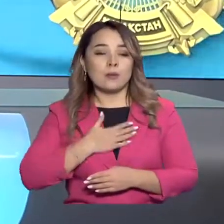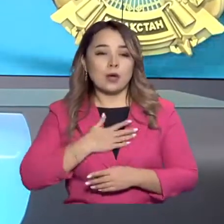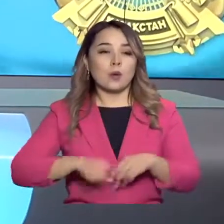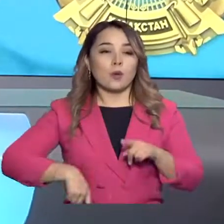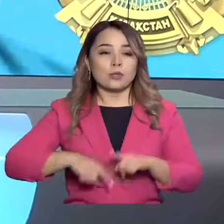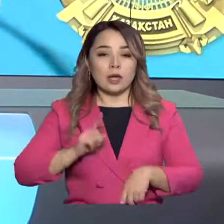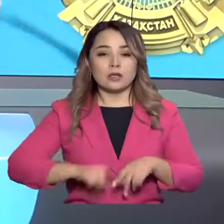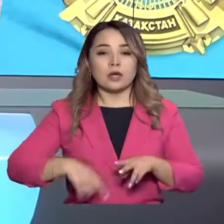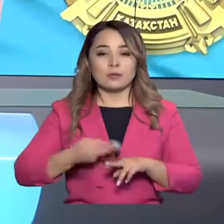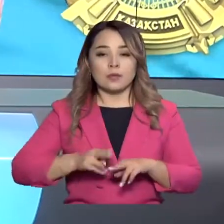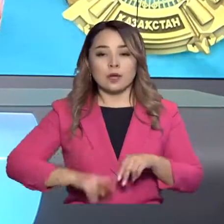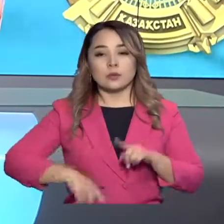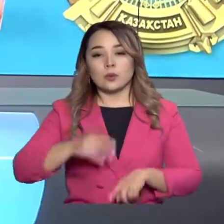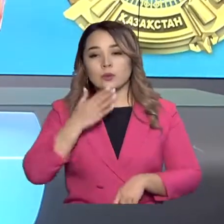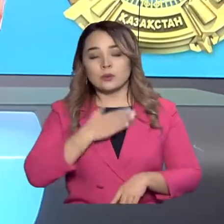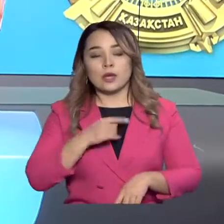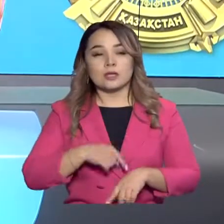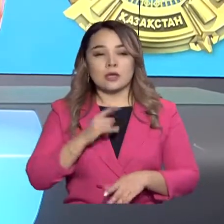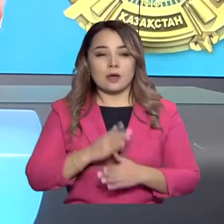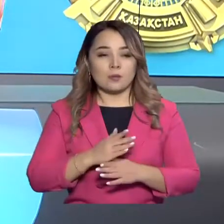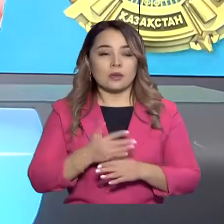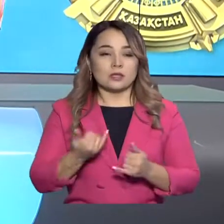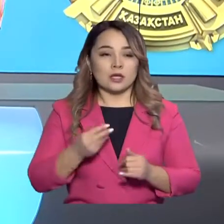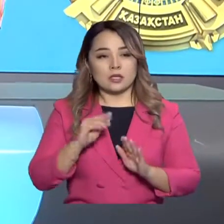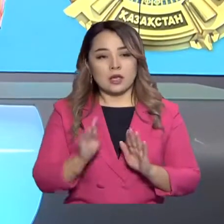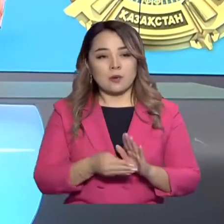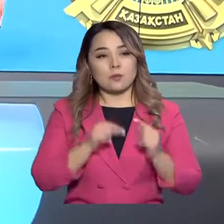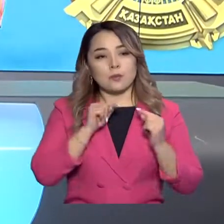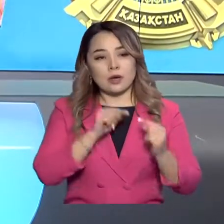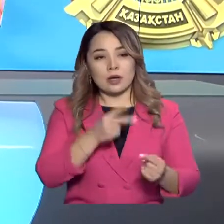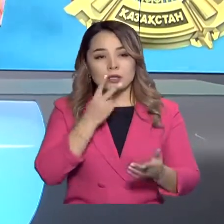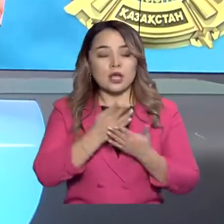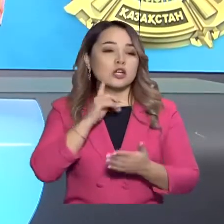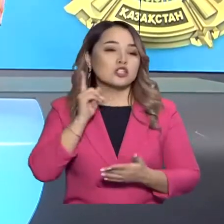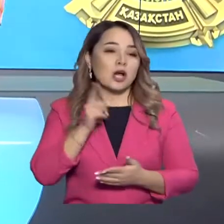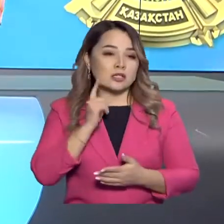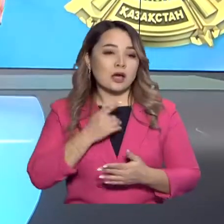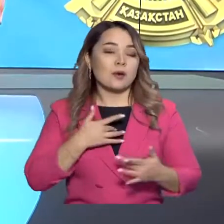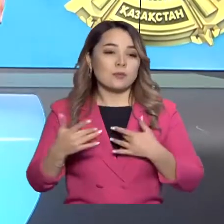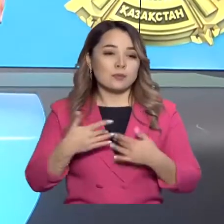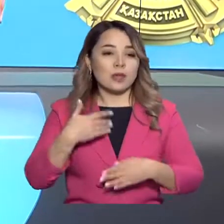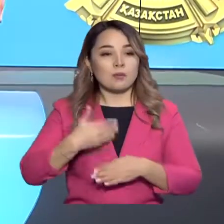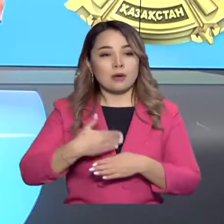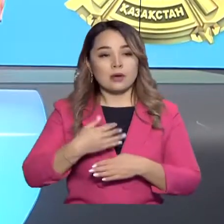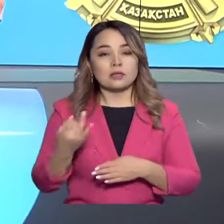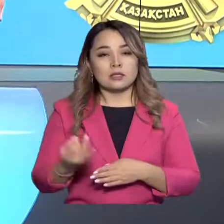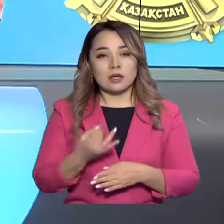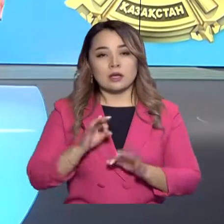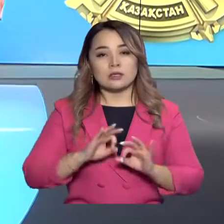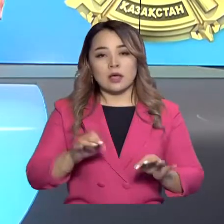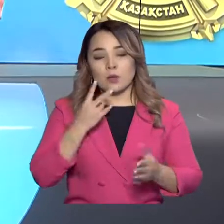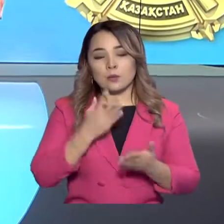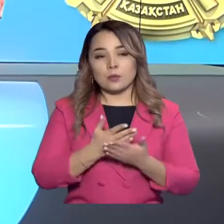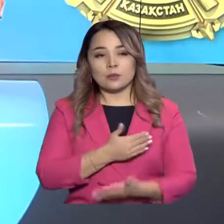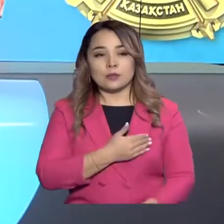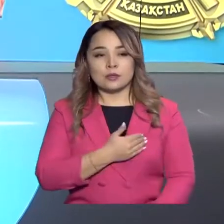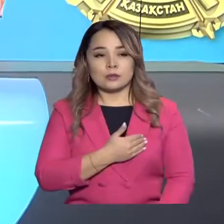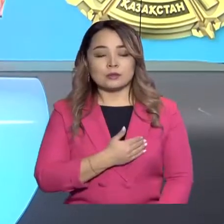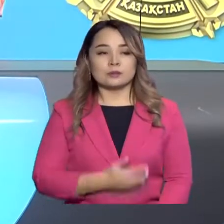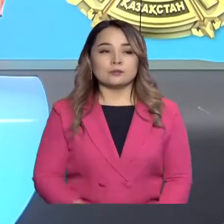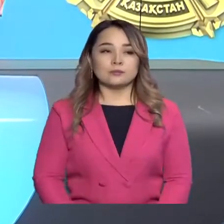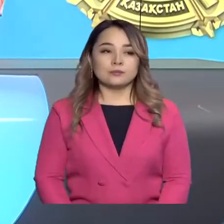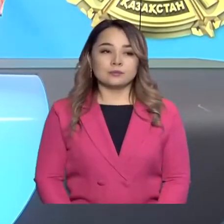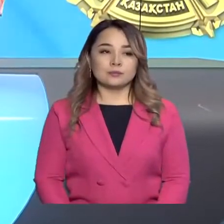акция өтті. Сондай-ақ жастар сыбайлас жемқорлыққа қарсы деген ұранмен көрме байқау ұйымдастырылды. Тілшіміз Қуаныш хан атылып мерекелік шараға